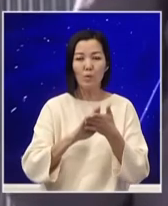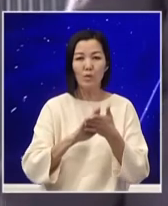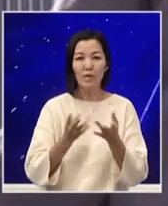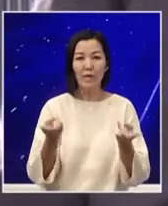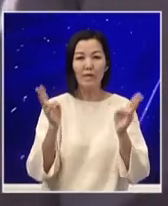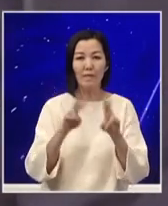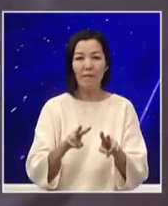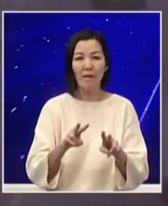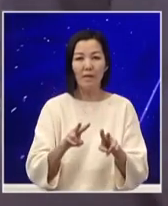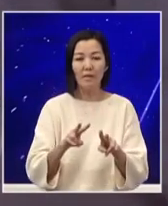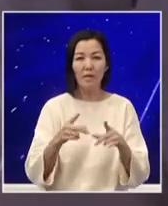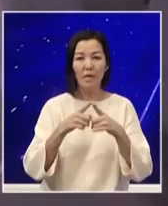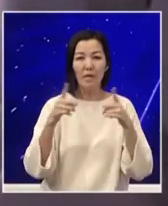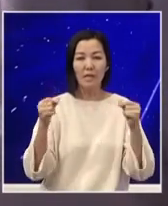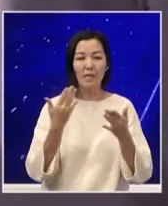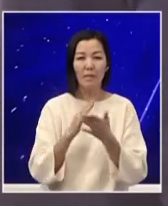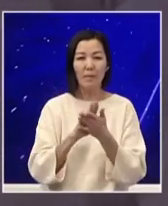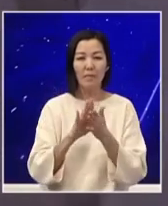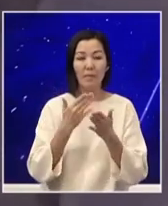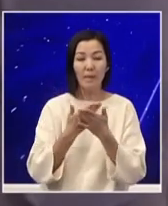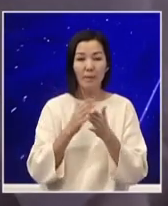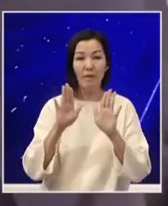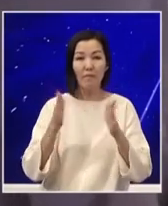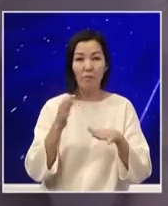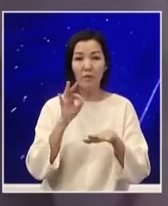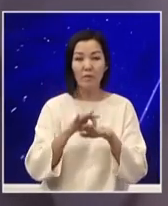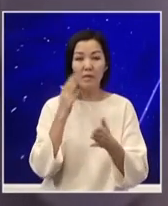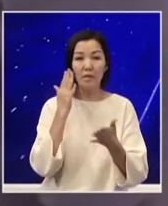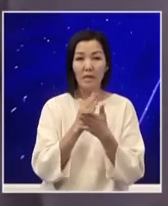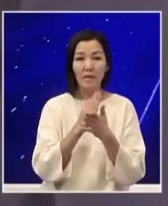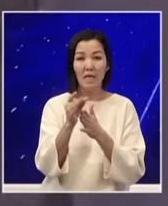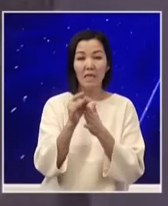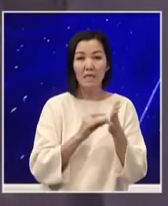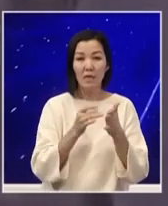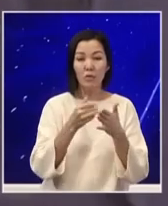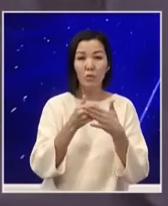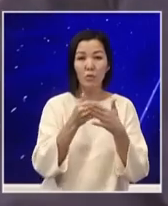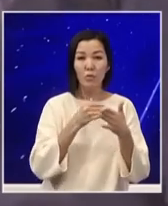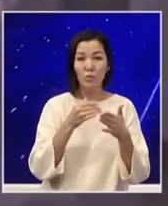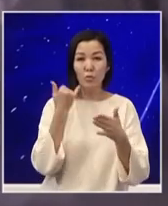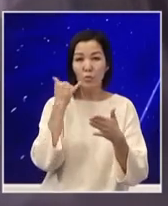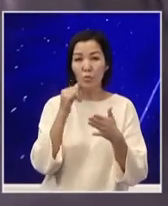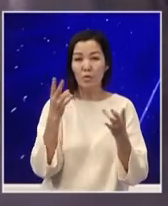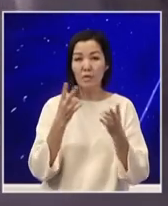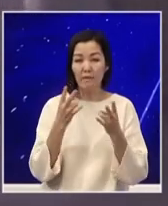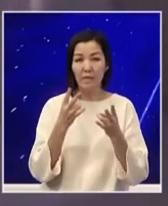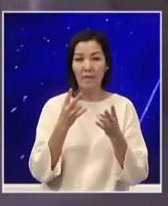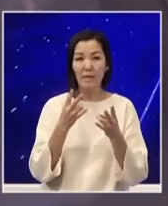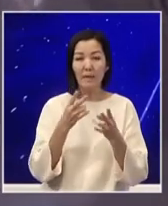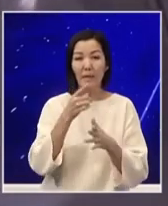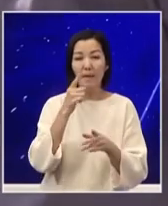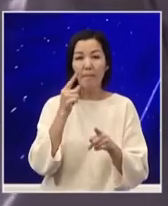оставляют памятку с указанием симптомов заболевания, мер профилактики и степени ответственности владельца. По